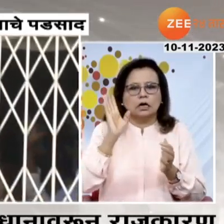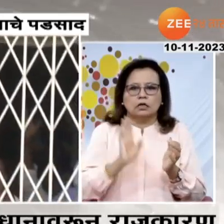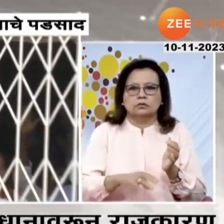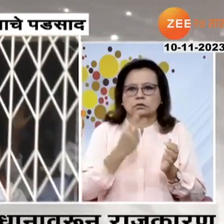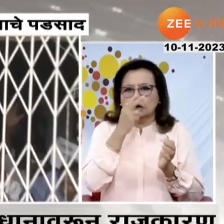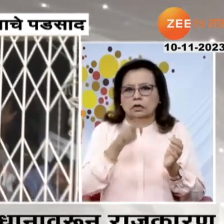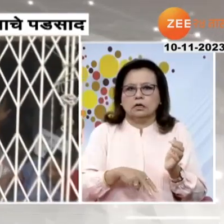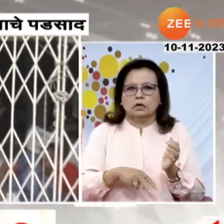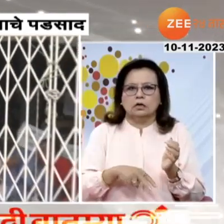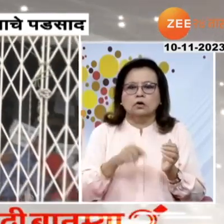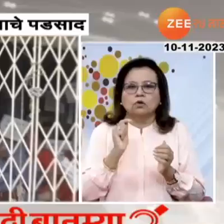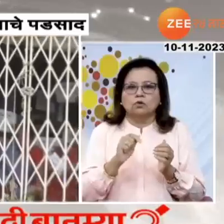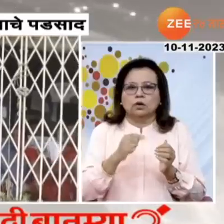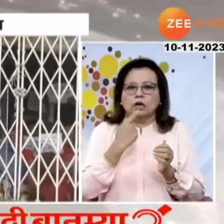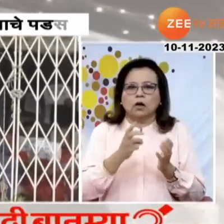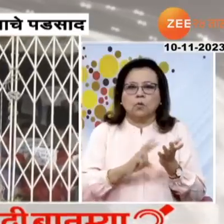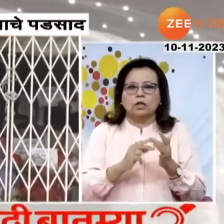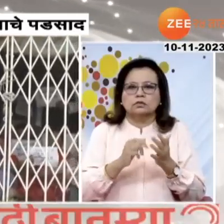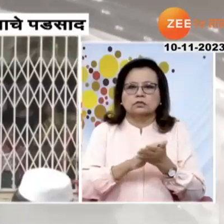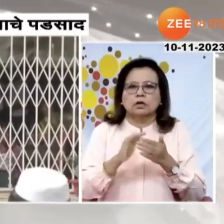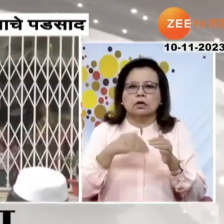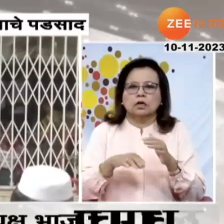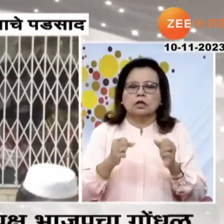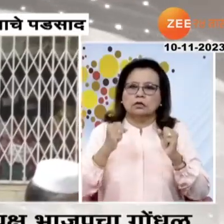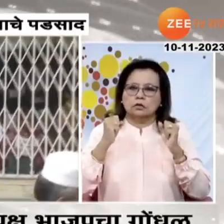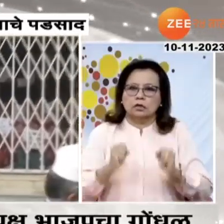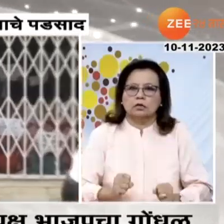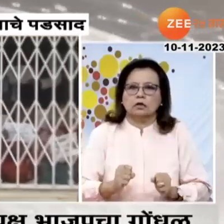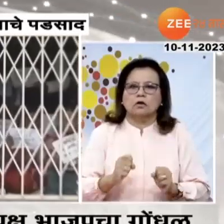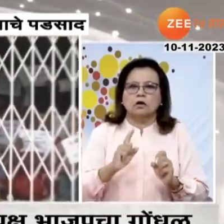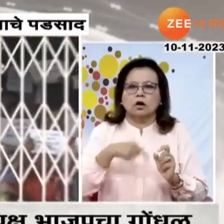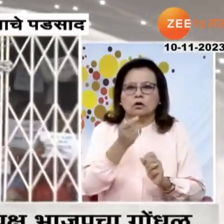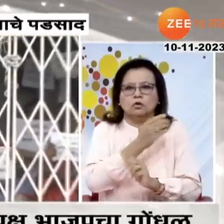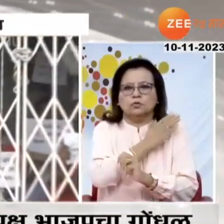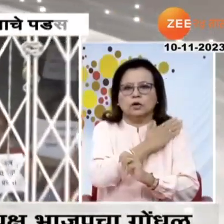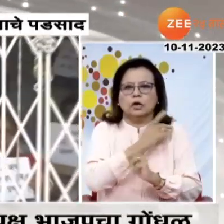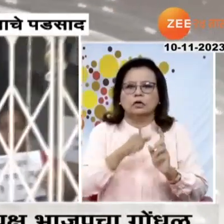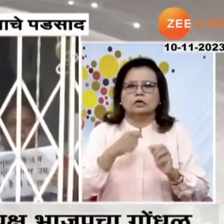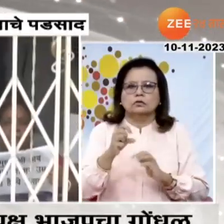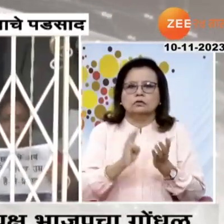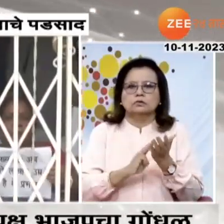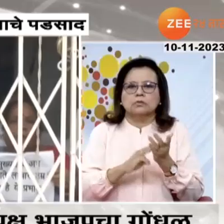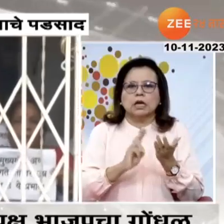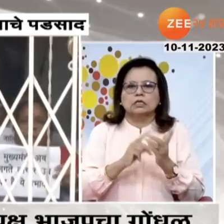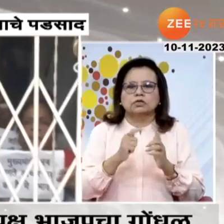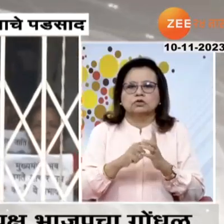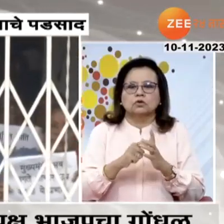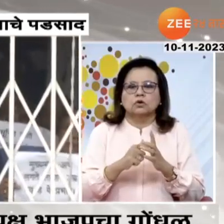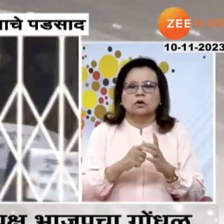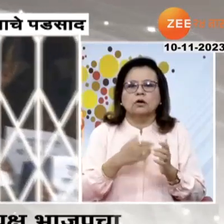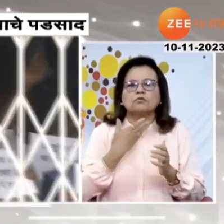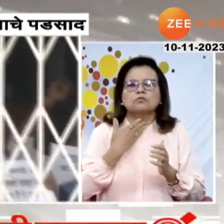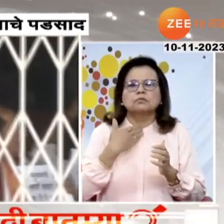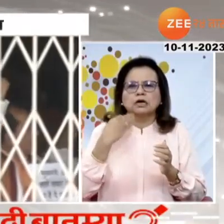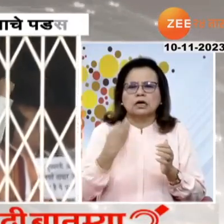विधानसभेत त्यांनी या सचा निषेध करत आंदोलन केल आणि मुख्यमंत्री नितीश यांना विषारी पदार्थ खाऊ घातला जातो अशा